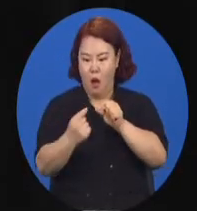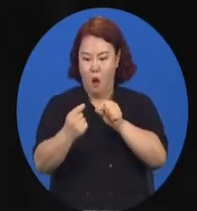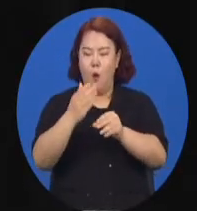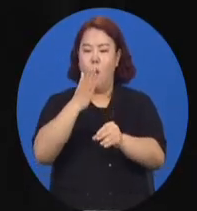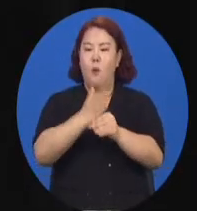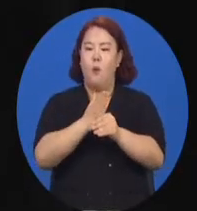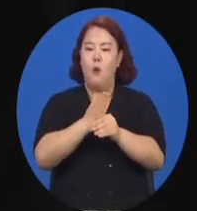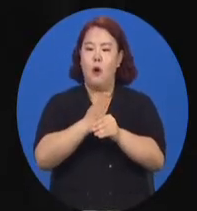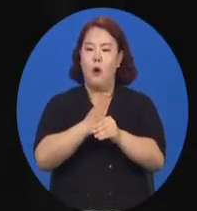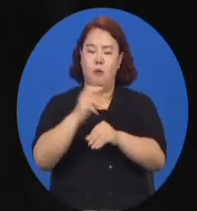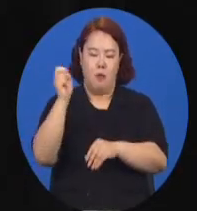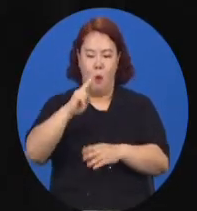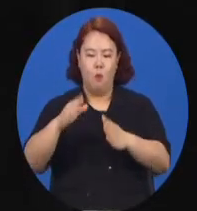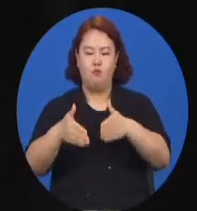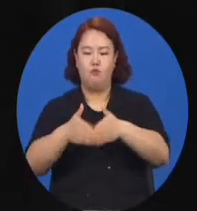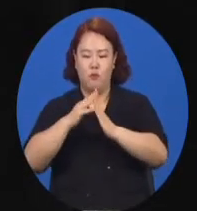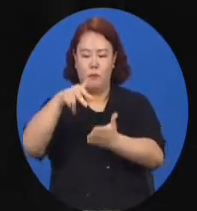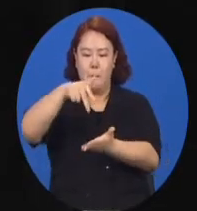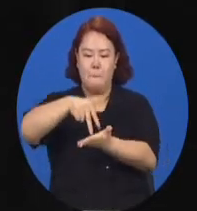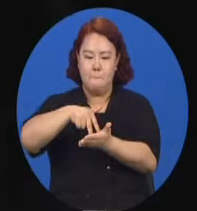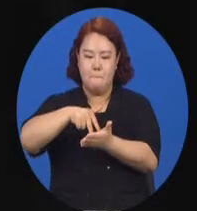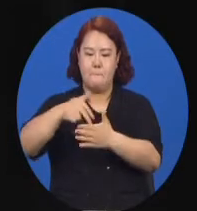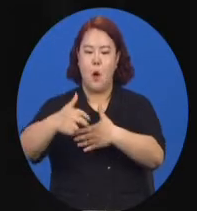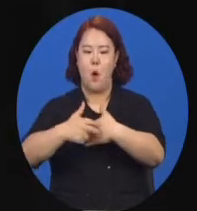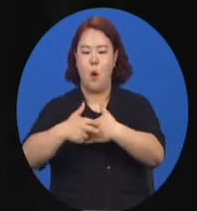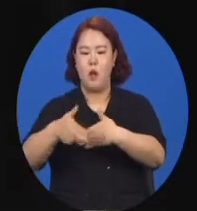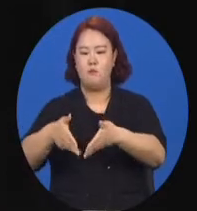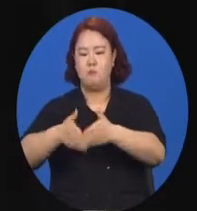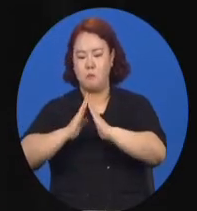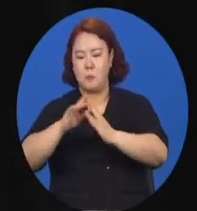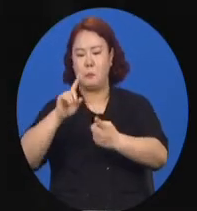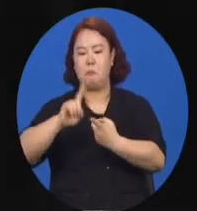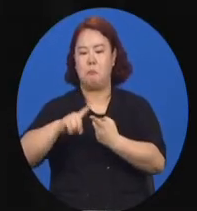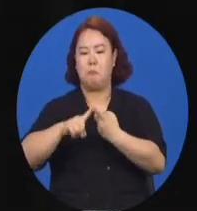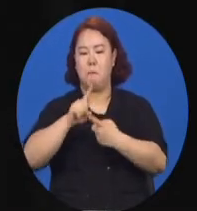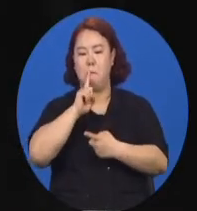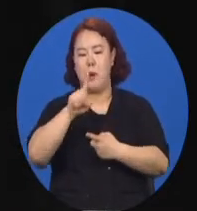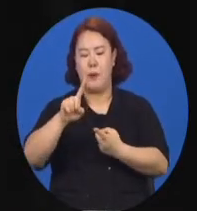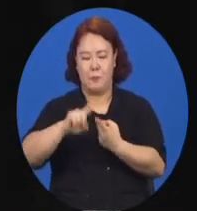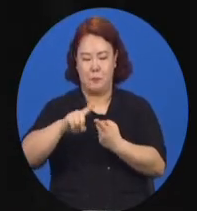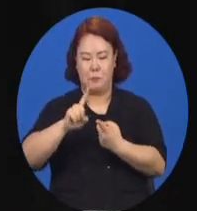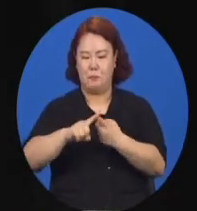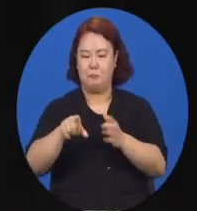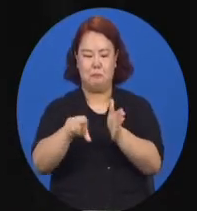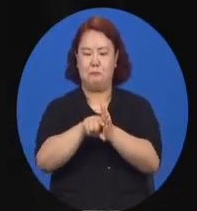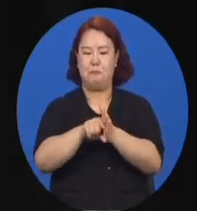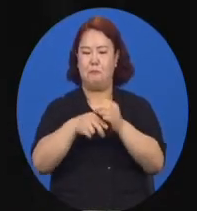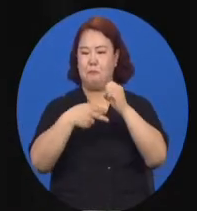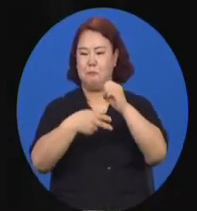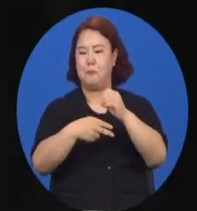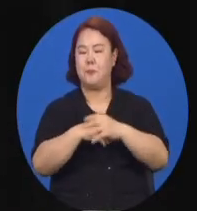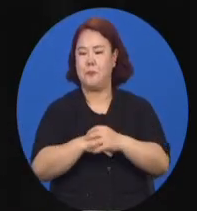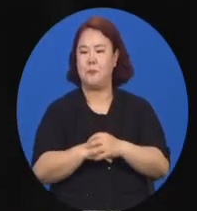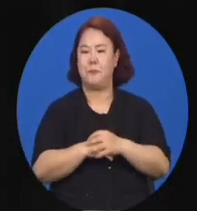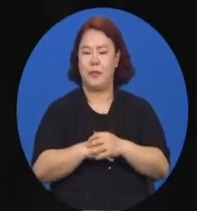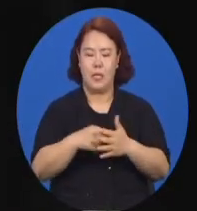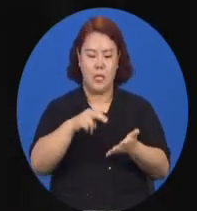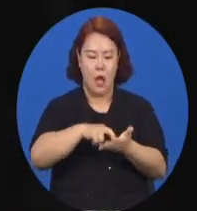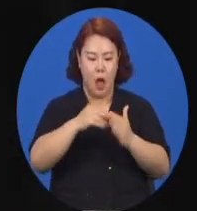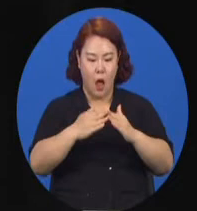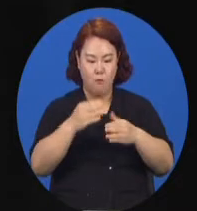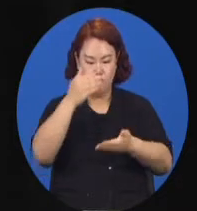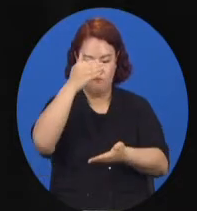때 군립의료원을 짓겠다는 것은 말에 진정성이 없다고 생각합니다. 단양에 무너진